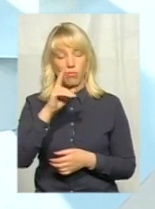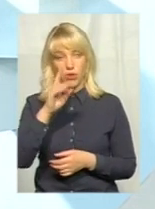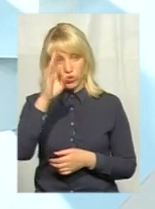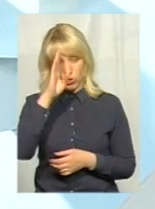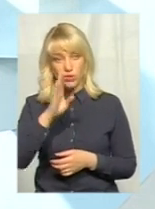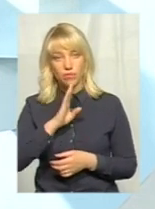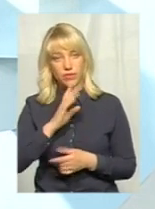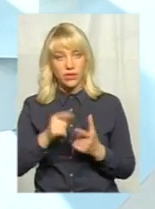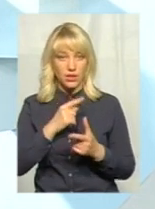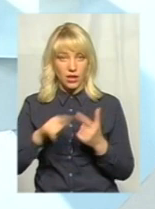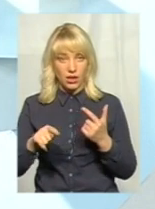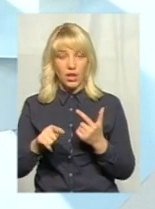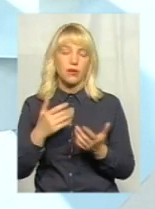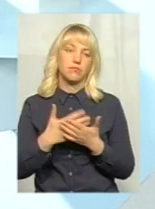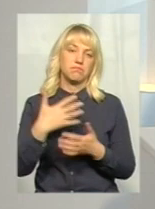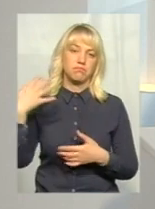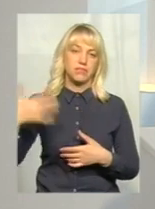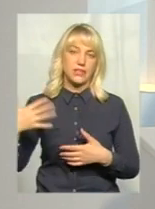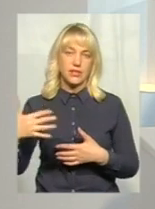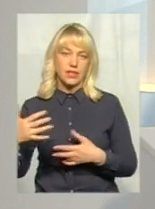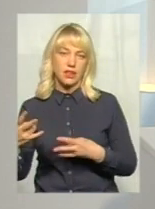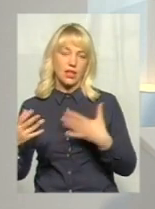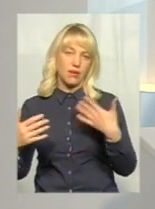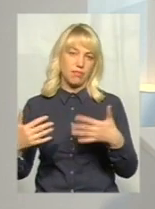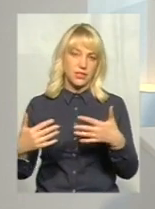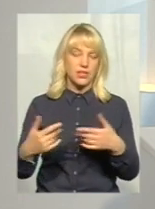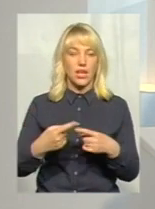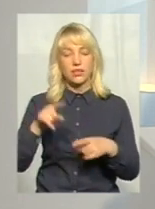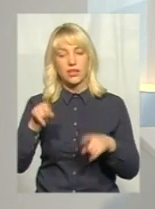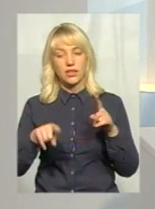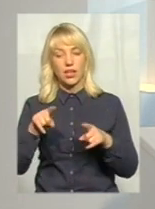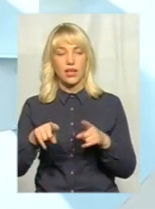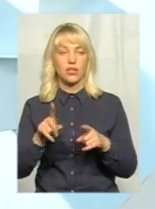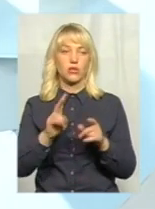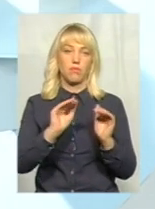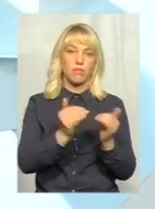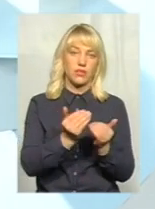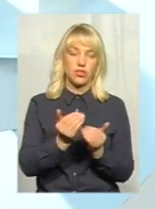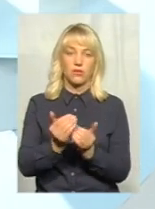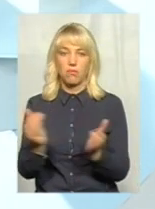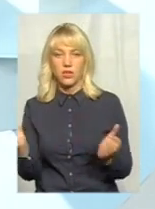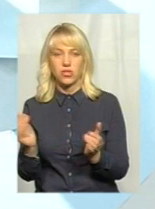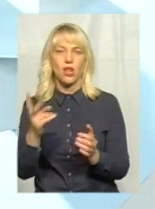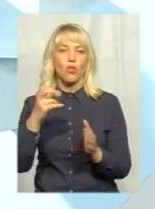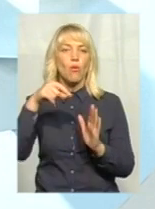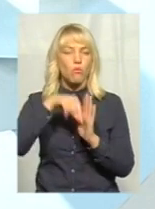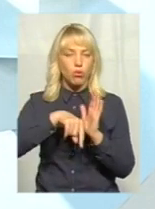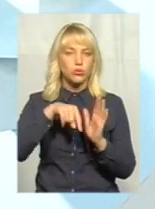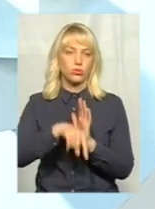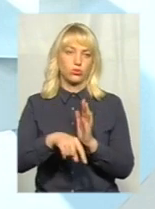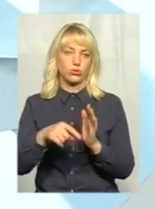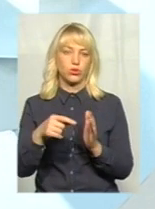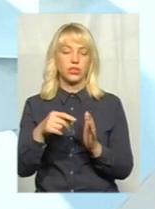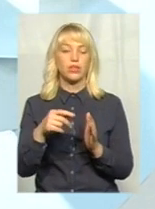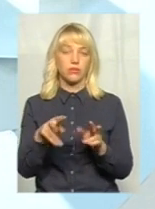жінки, приклад, десь майже 50 на 50. Там деякі періоди більше, трошки деякі менше, але по суті так. Якщо взяти